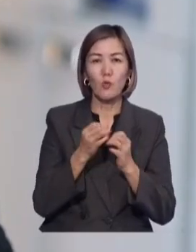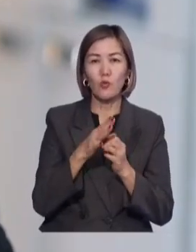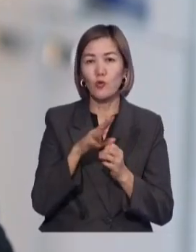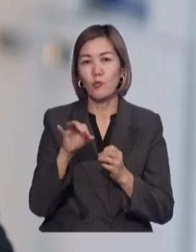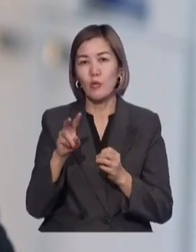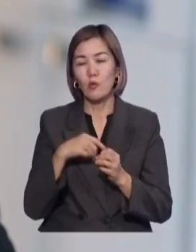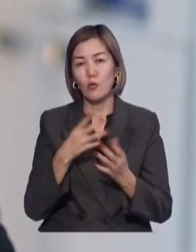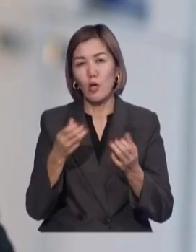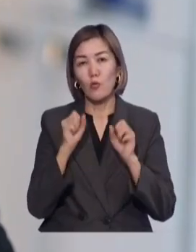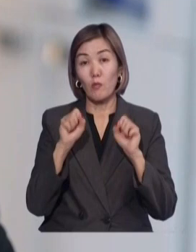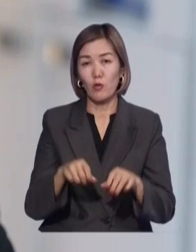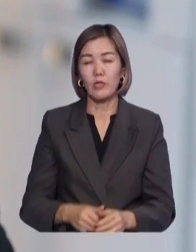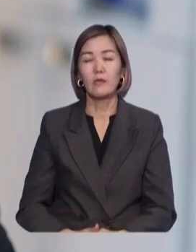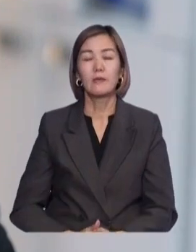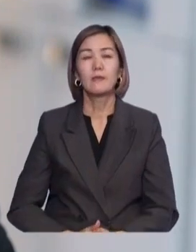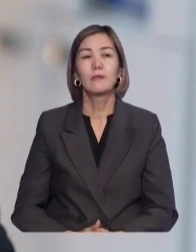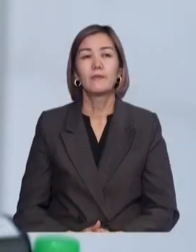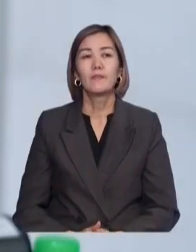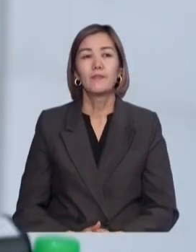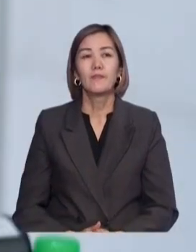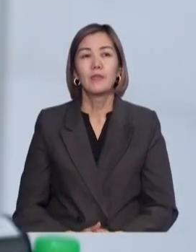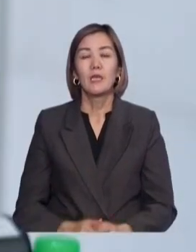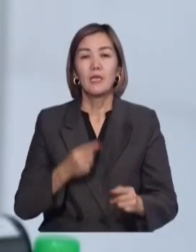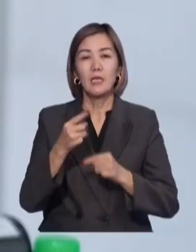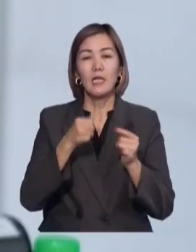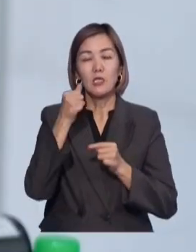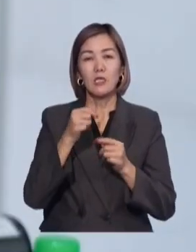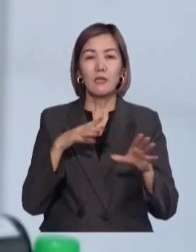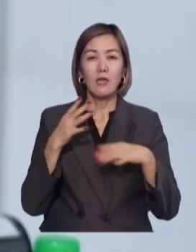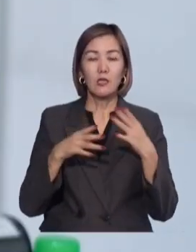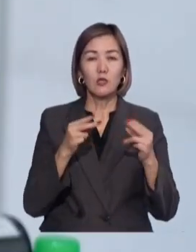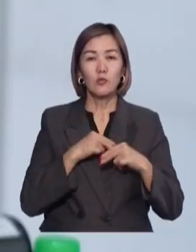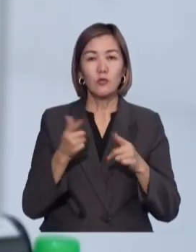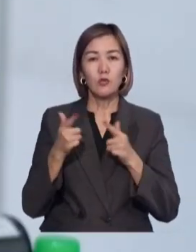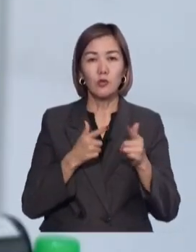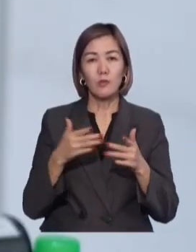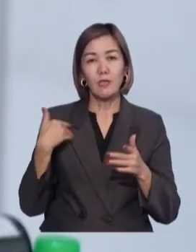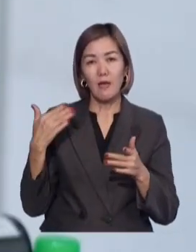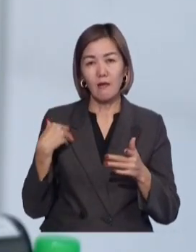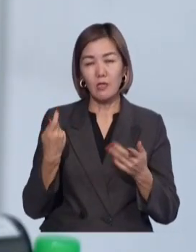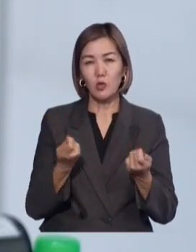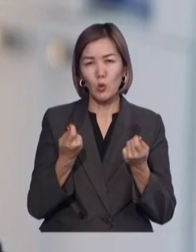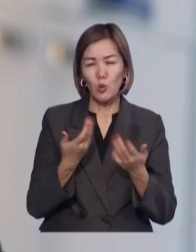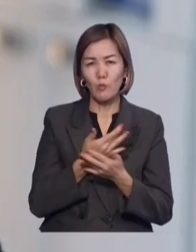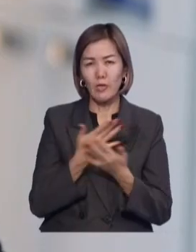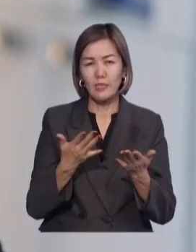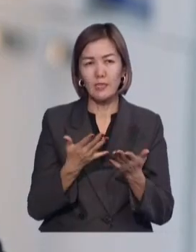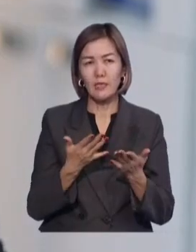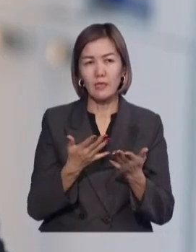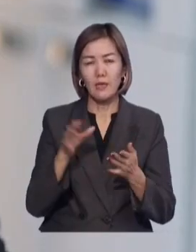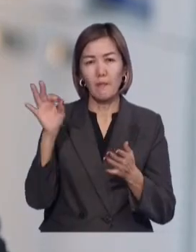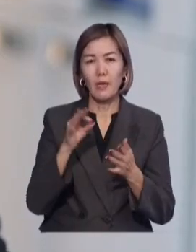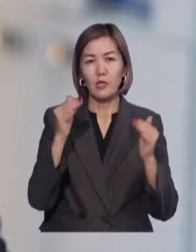берсе қолға тиет шығар деп отырмыз үміттен. Келесі жылға дайындық жұмыстарын жүргіземіз ғой жаңағы. Қытың айтқыштар аламыз, тұқымымыз бар. Пайызды төмен